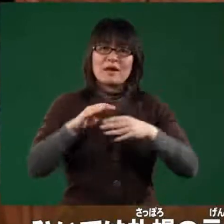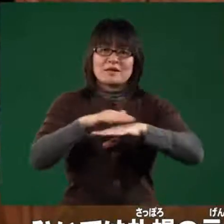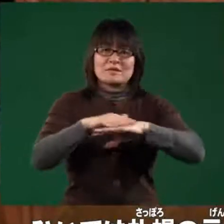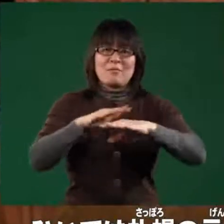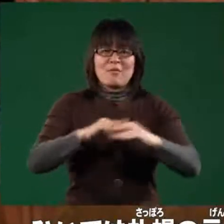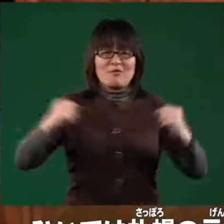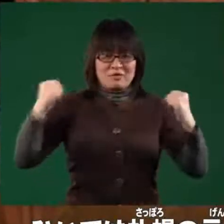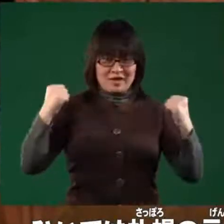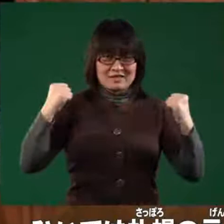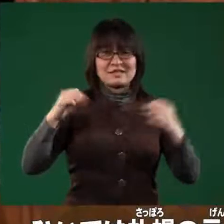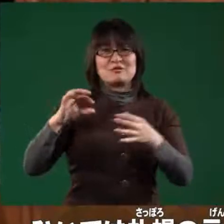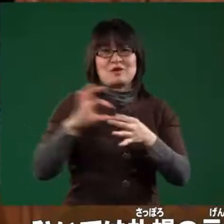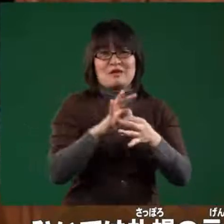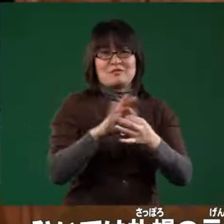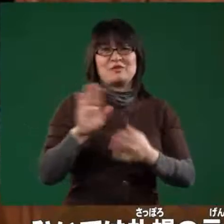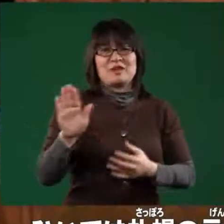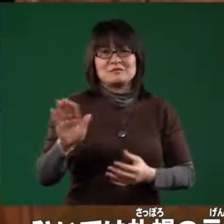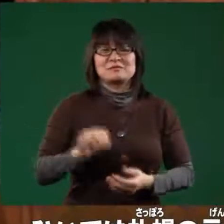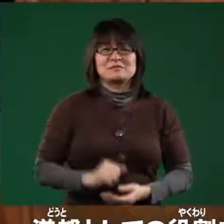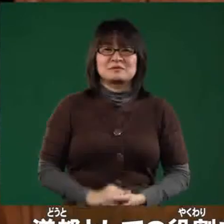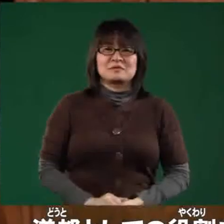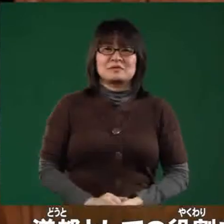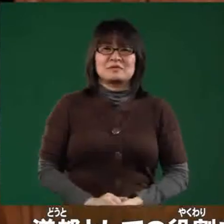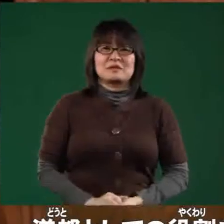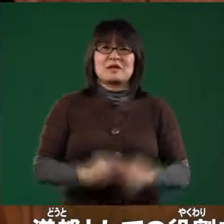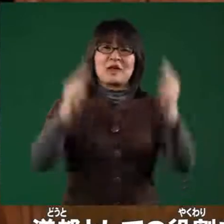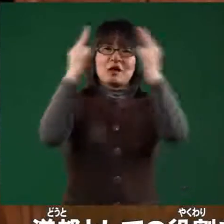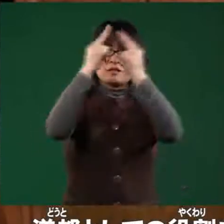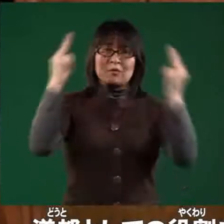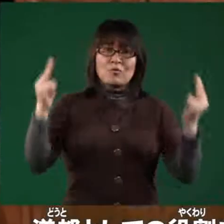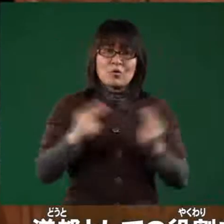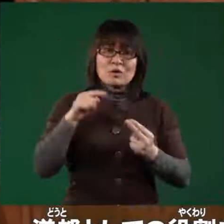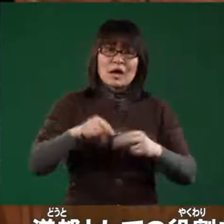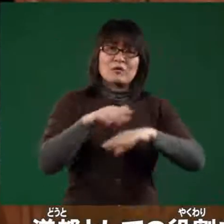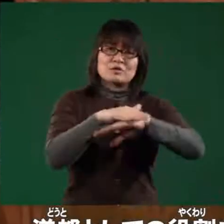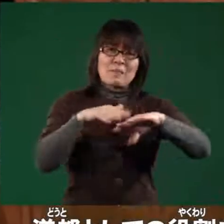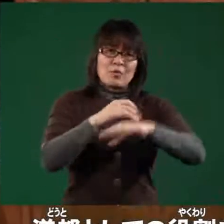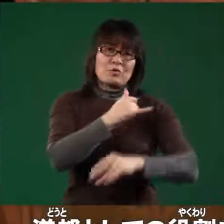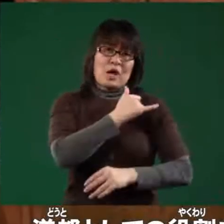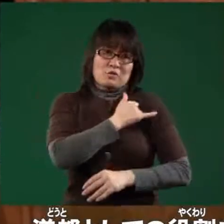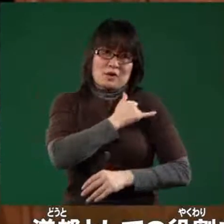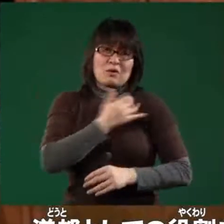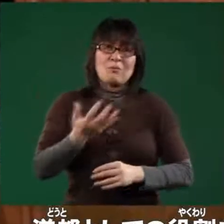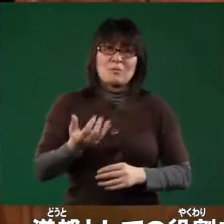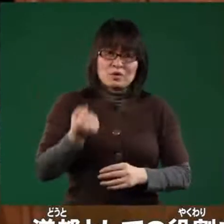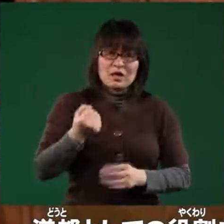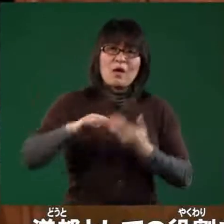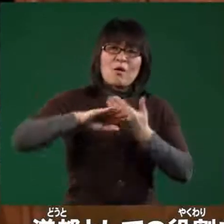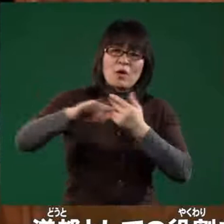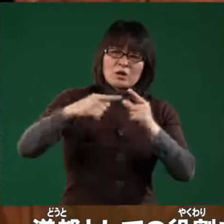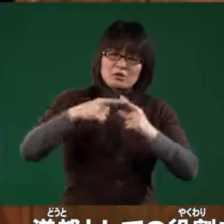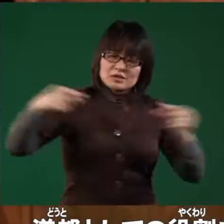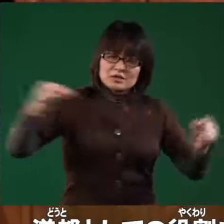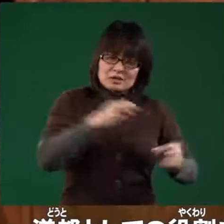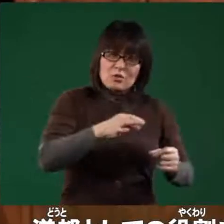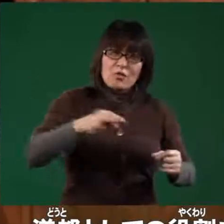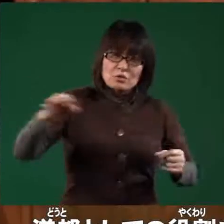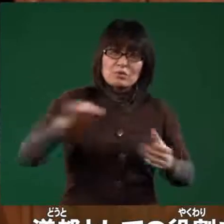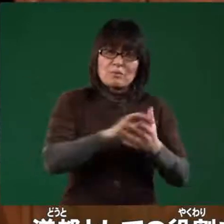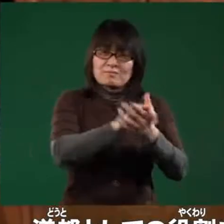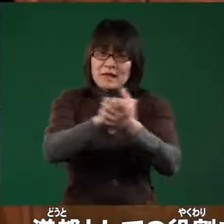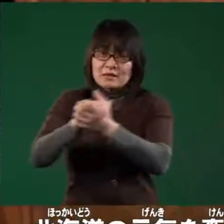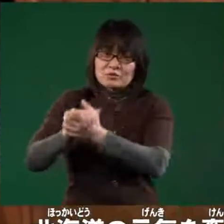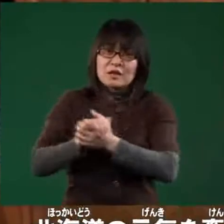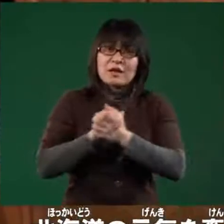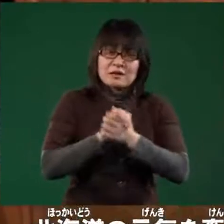ながることでもあります。道都としての役割を担い、他の市町村と手を携えなが